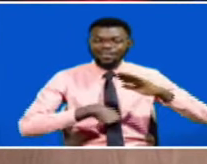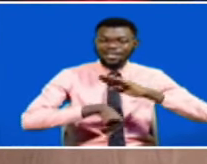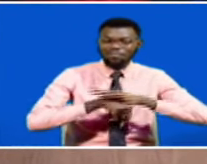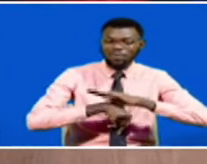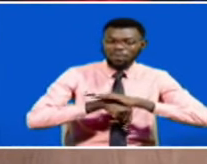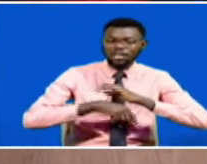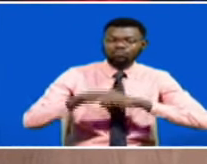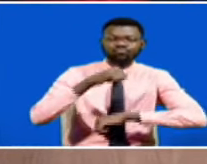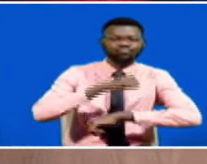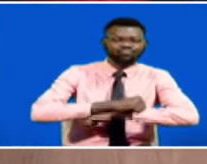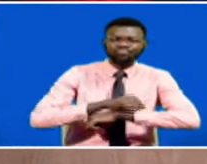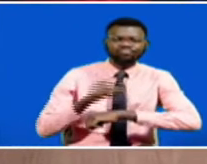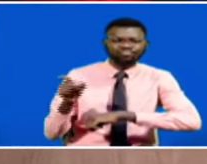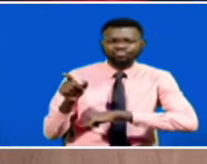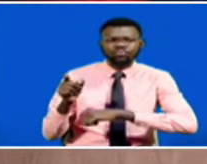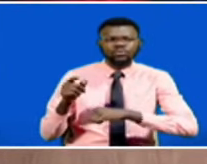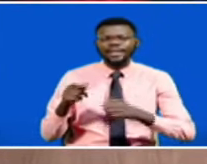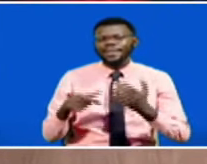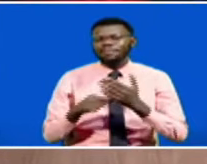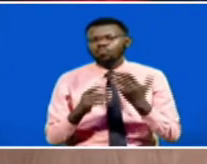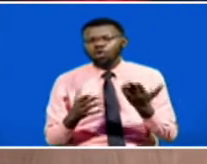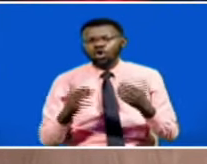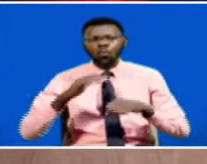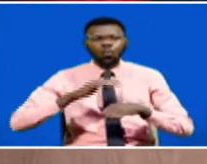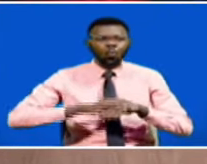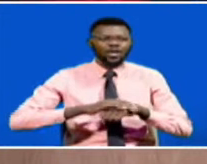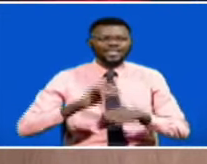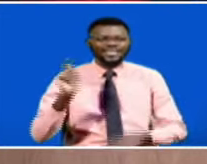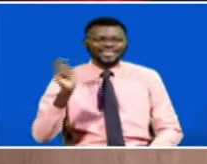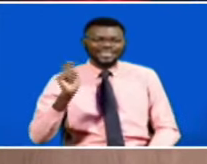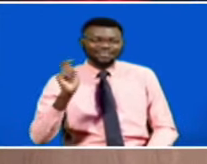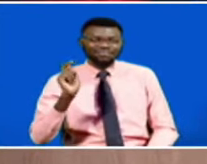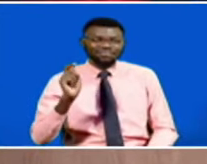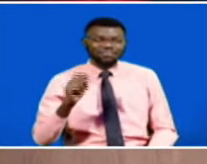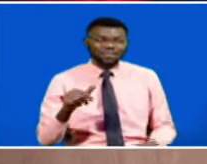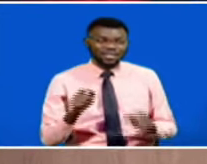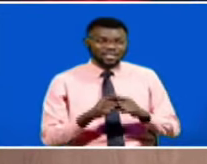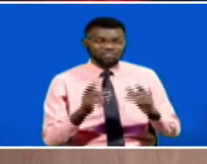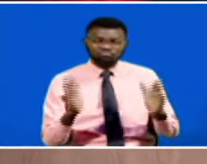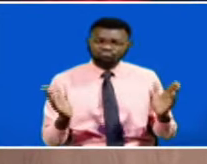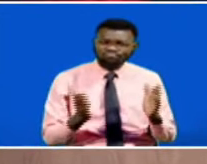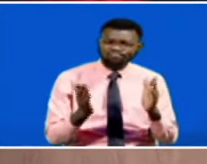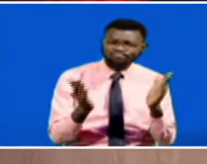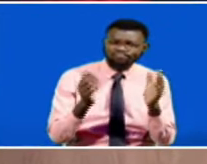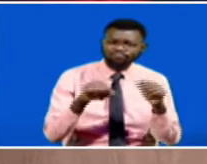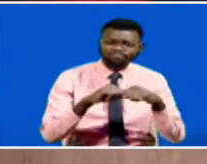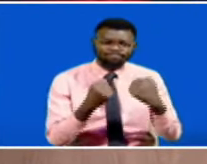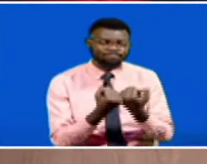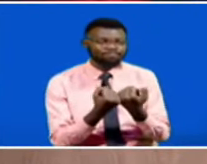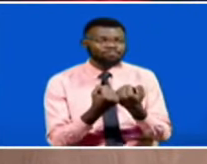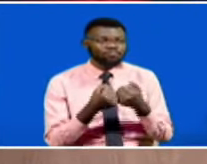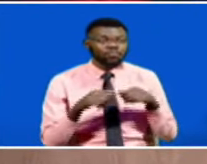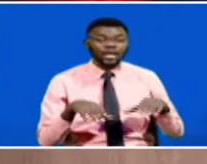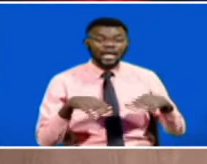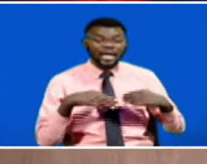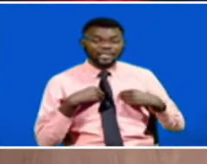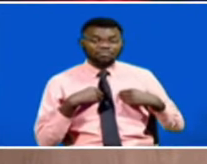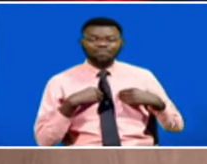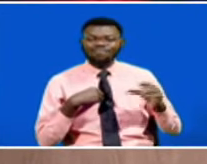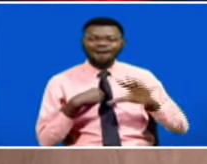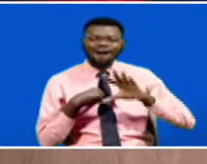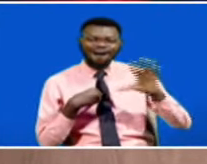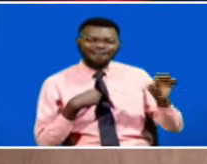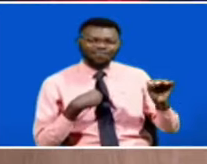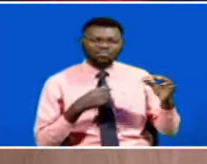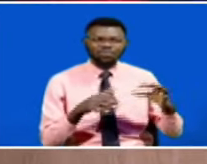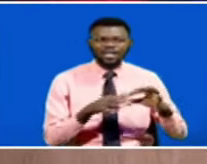Good Testimony zilifanyika hivi leo shuleni humo, huku wito ukitolewa kwa jamii kukumbatia mila na desturi za Kiafrika.